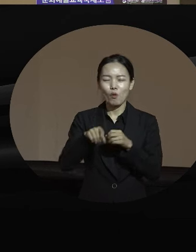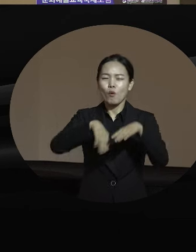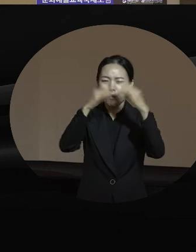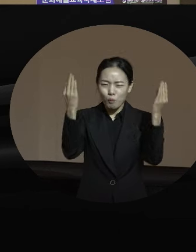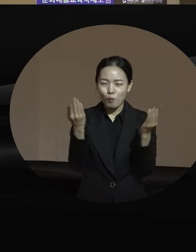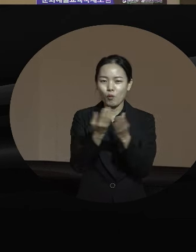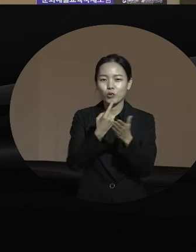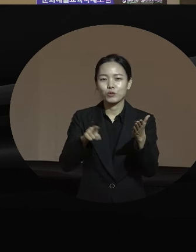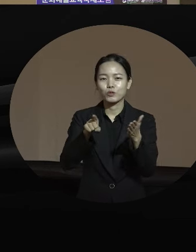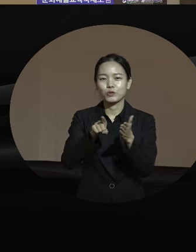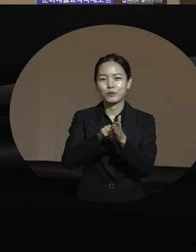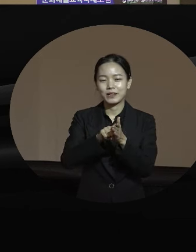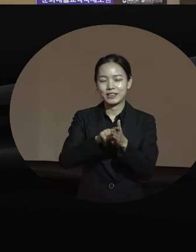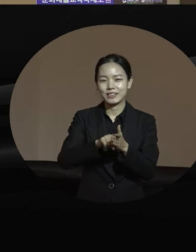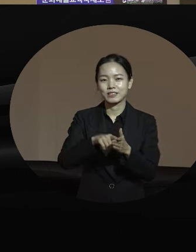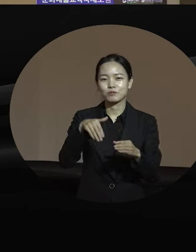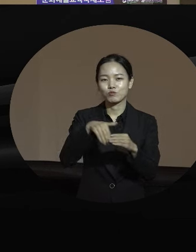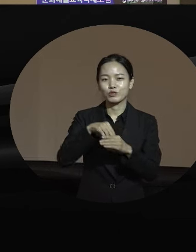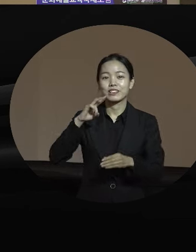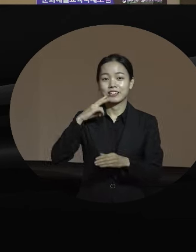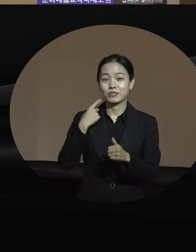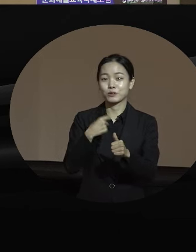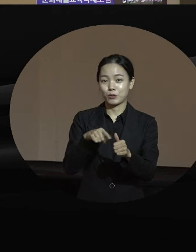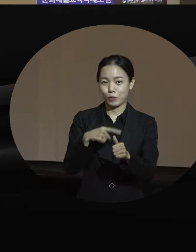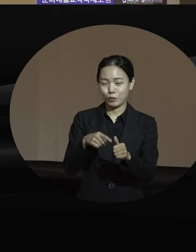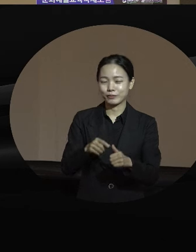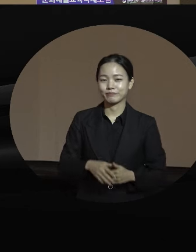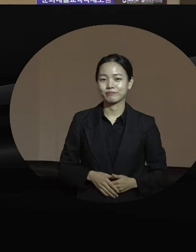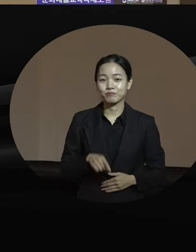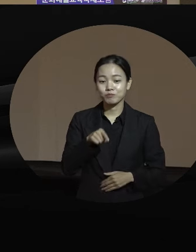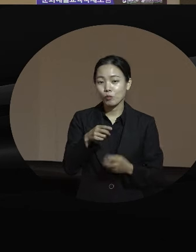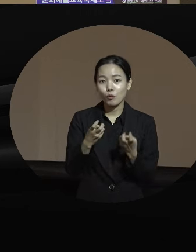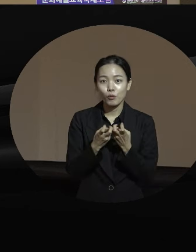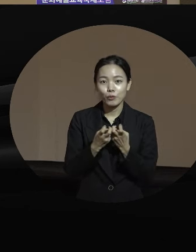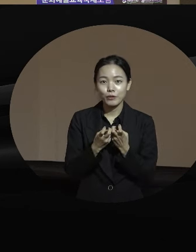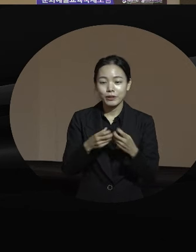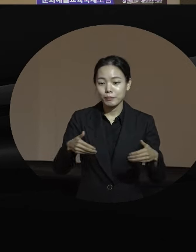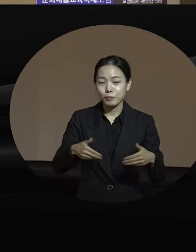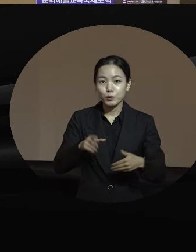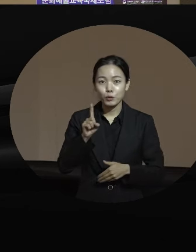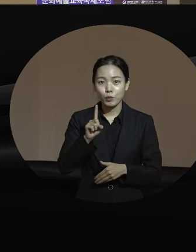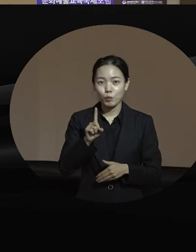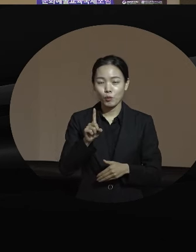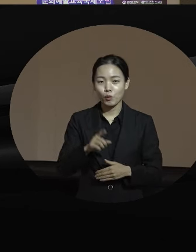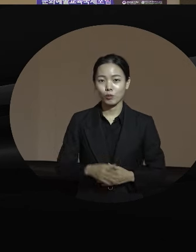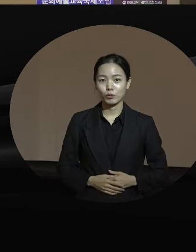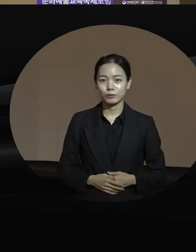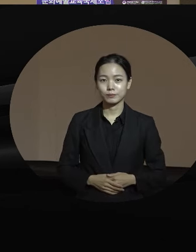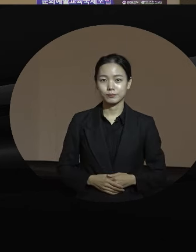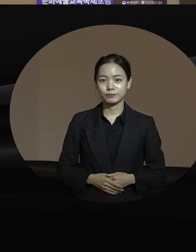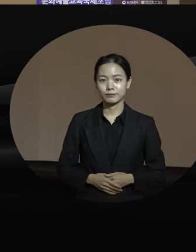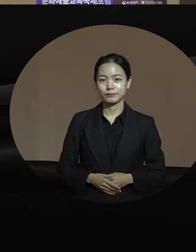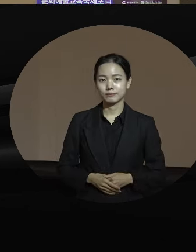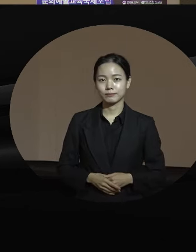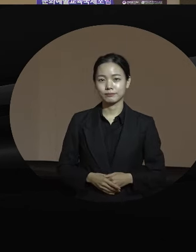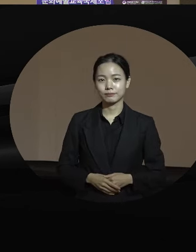있겠습니다. 그럼 모두를 위한 문화예술교육을 위해서 필요한 것이 무엇일까요?